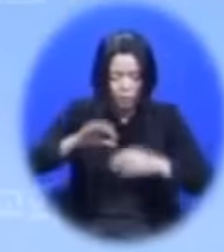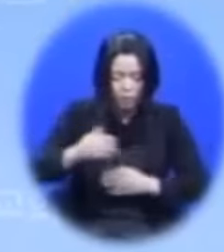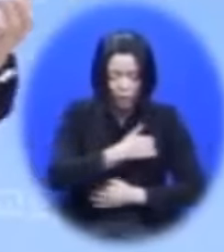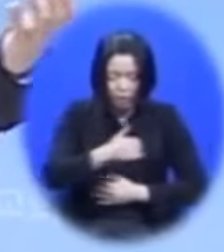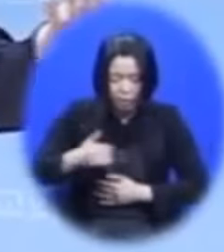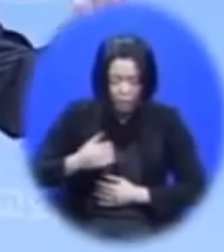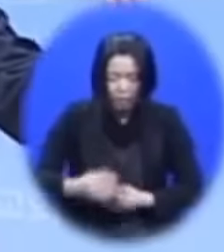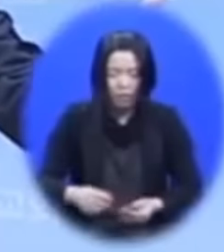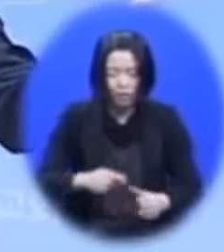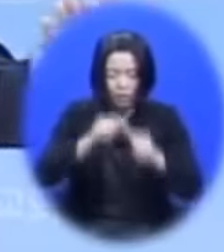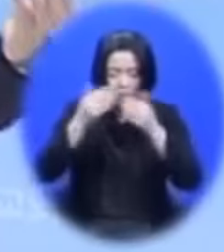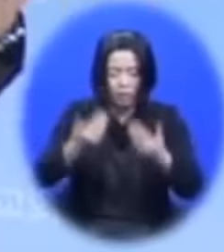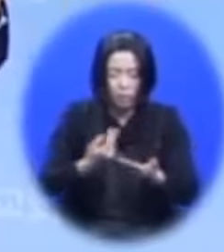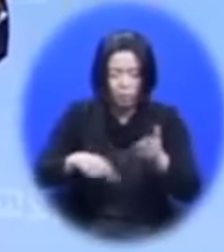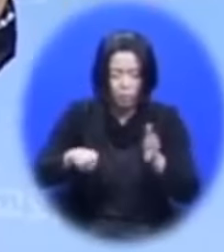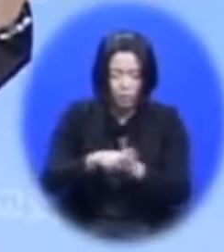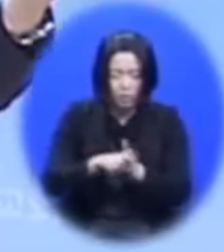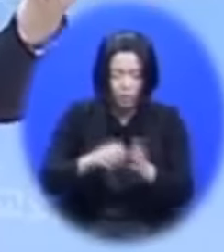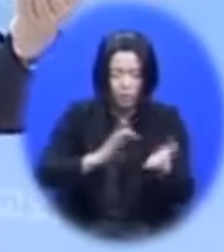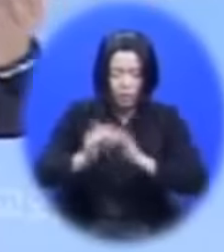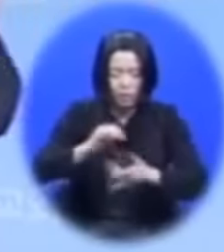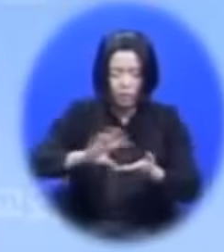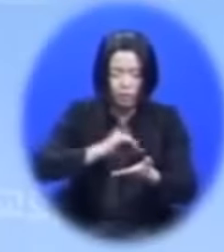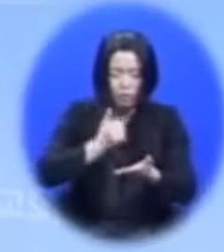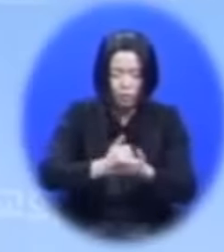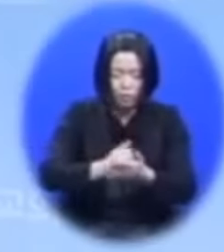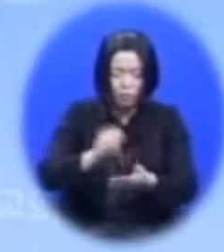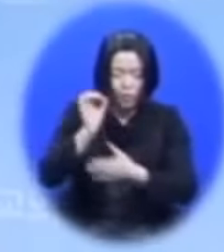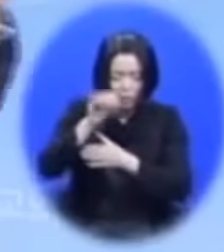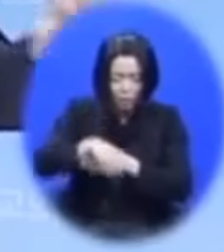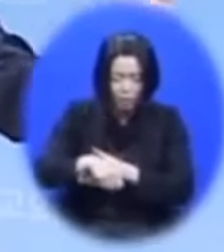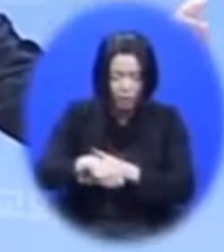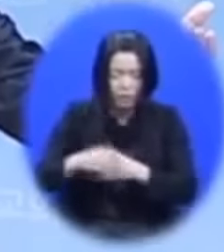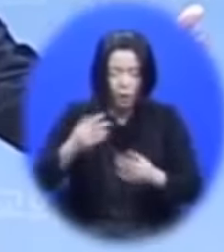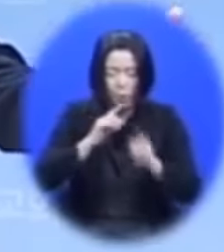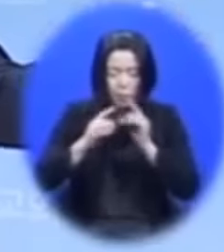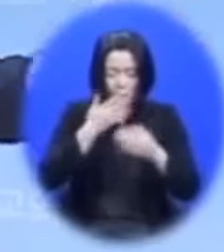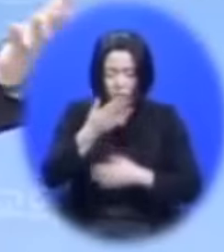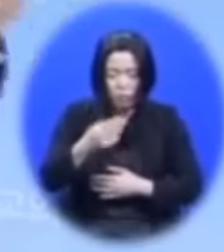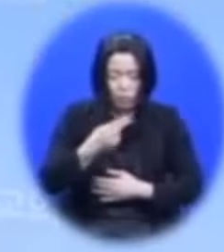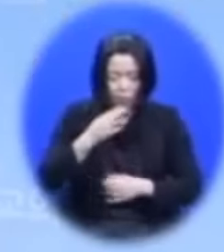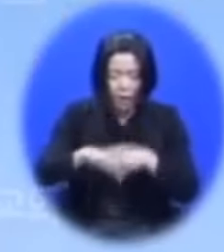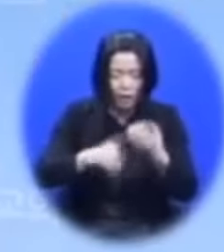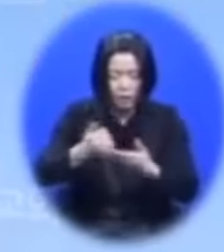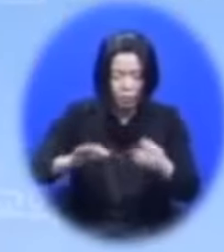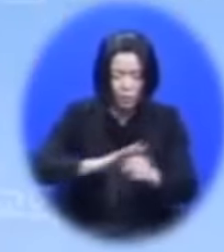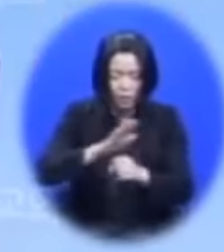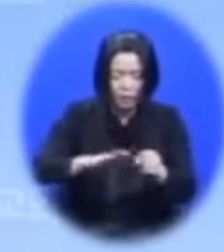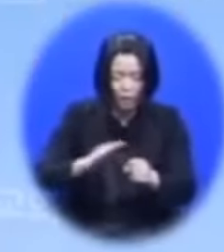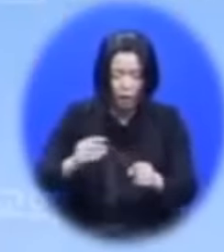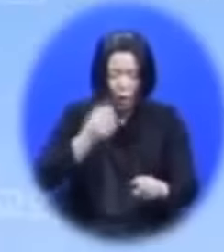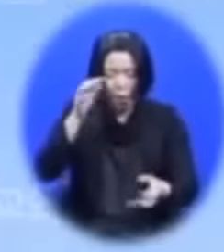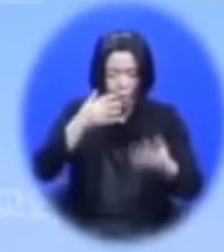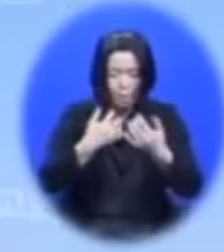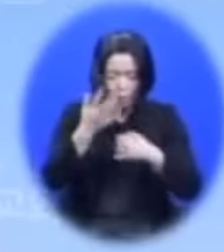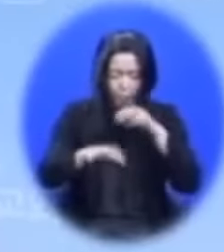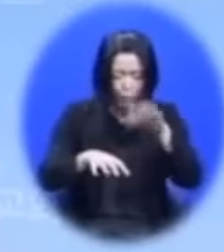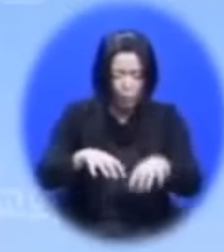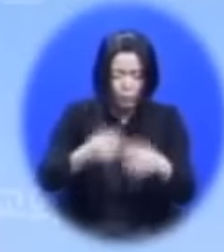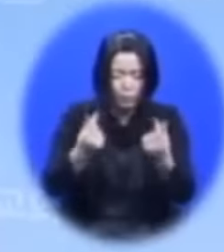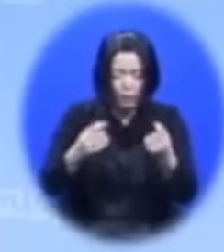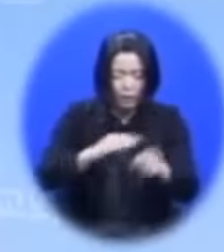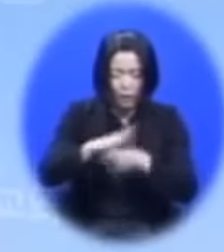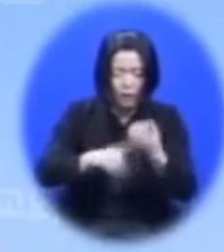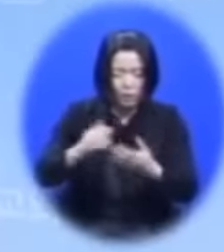건지시기 위하여 예수 그리스도를 통하여 허락하신 말할 수 없는 하나님의 사랑, 폭포수 같다고 하시는 그 하나님의 사랑